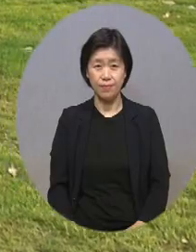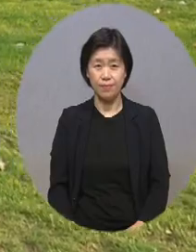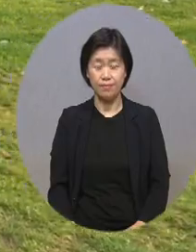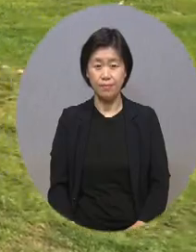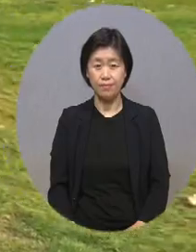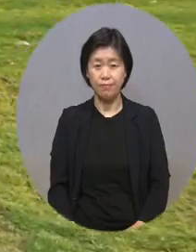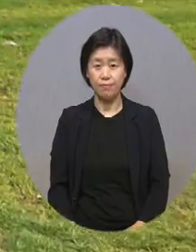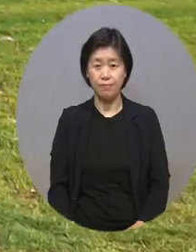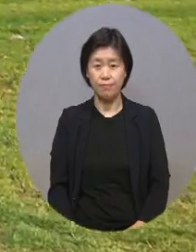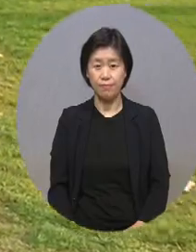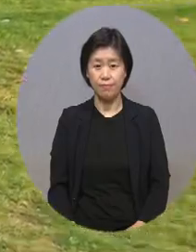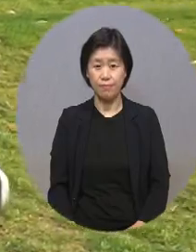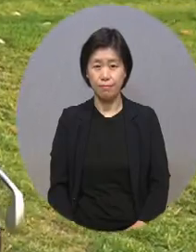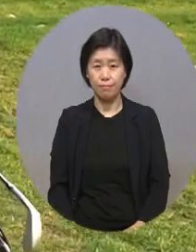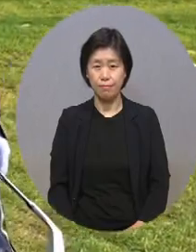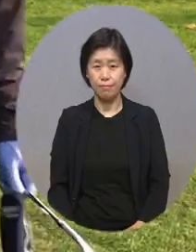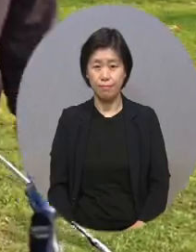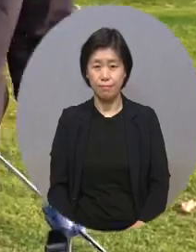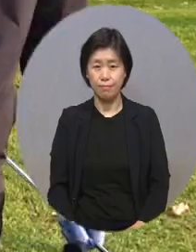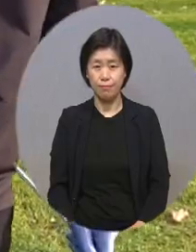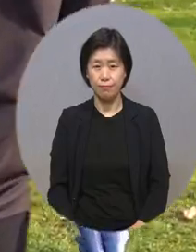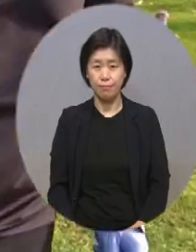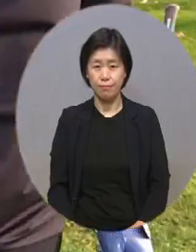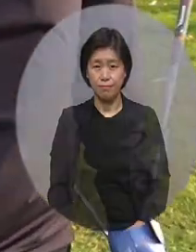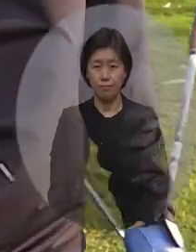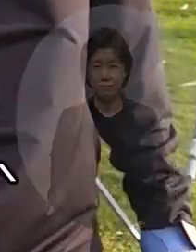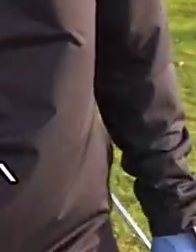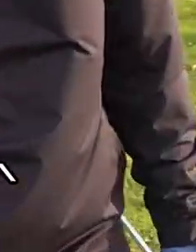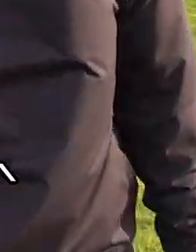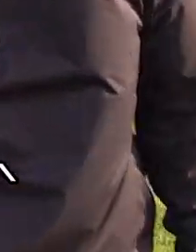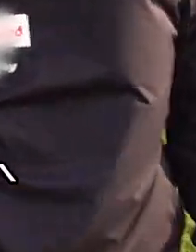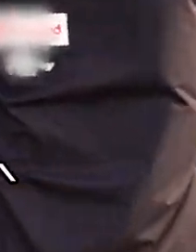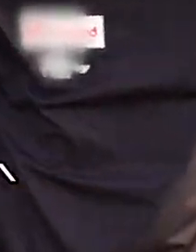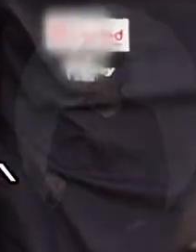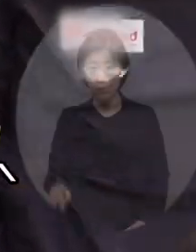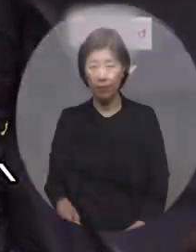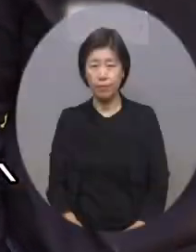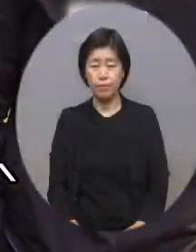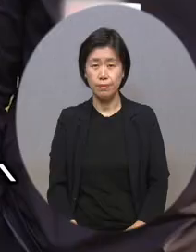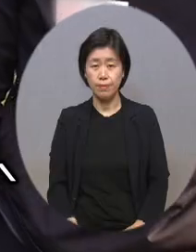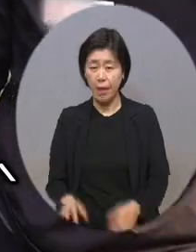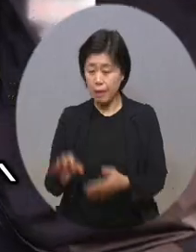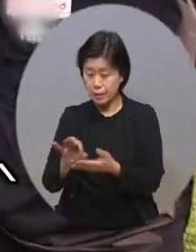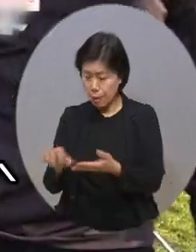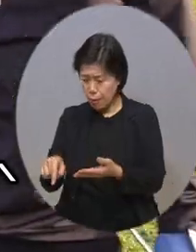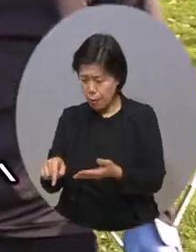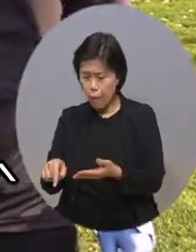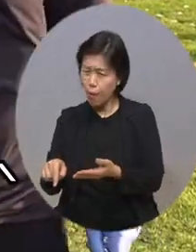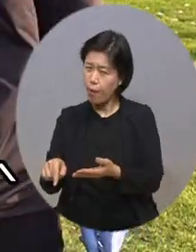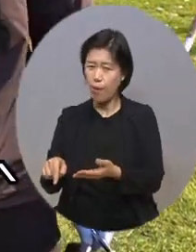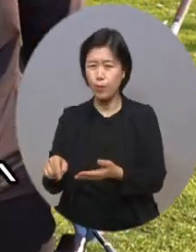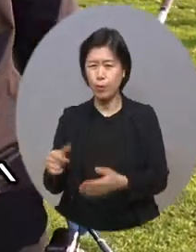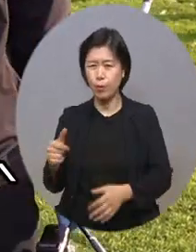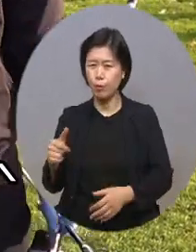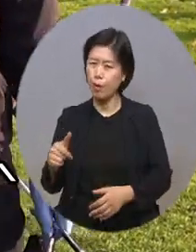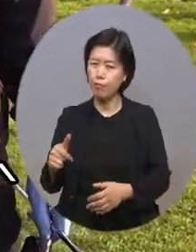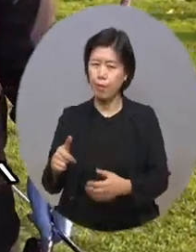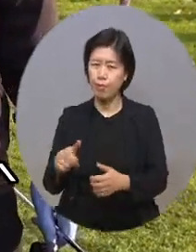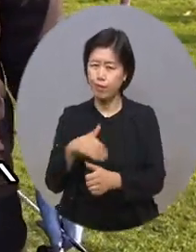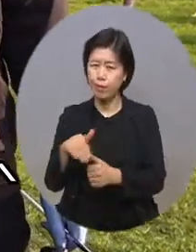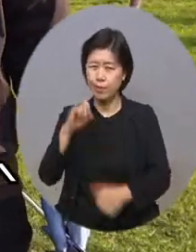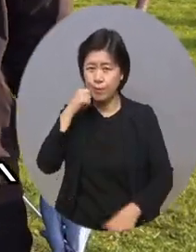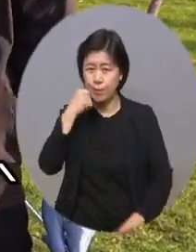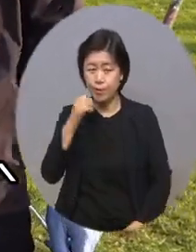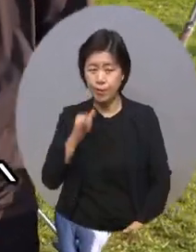아, 치우다가 공이 움직이면은 볼타죠. 네. 못 치운단. 네. 가위로 자르는 건 안